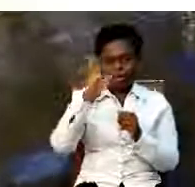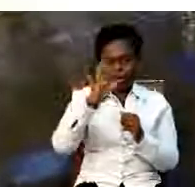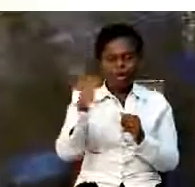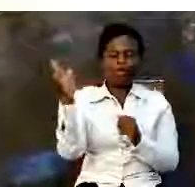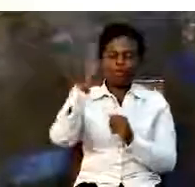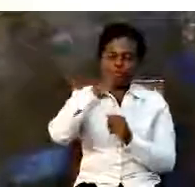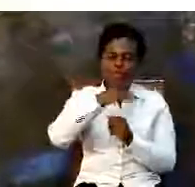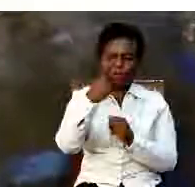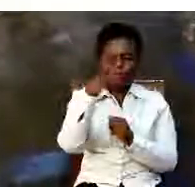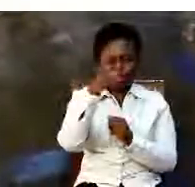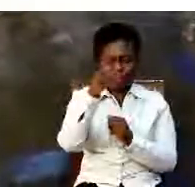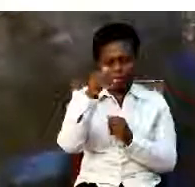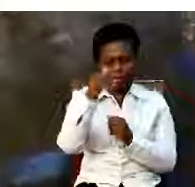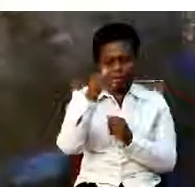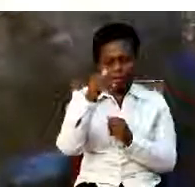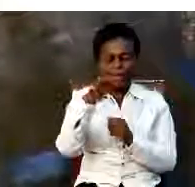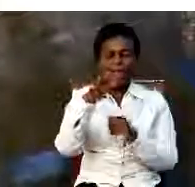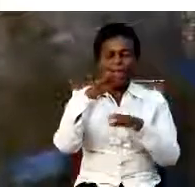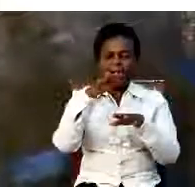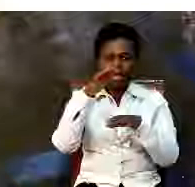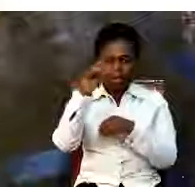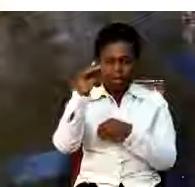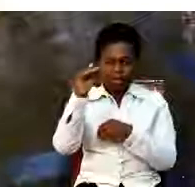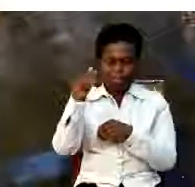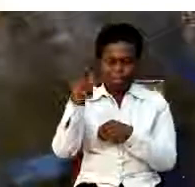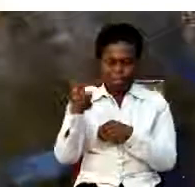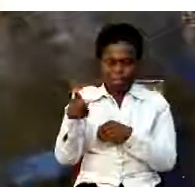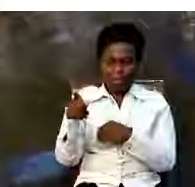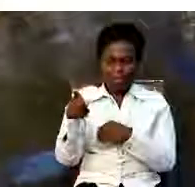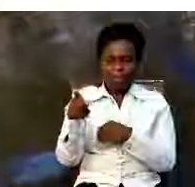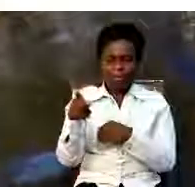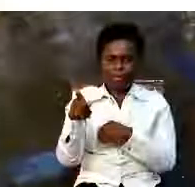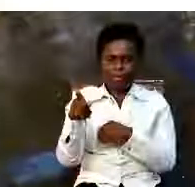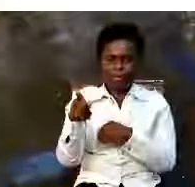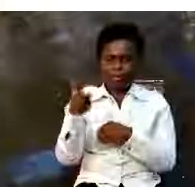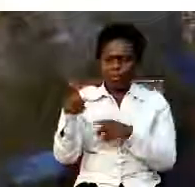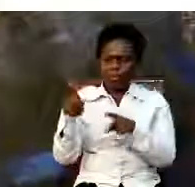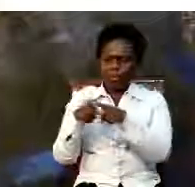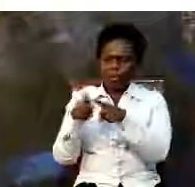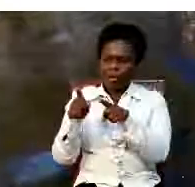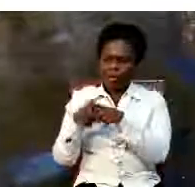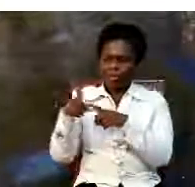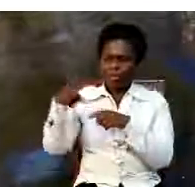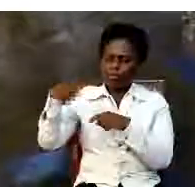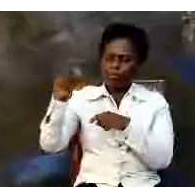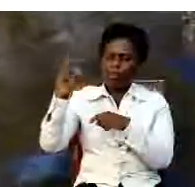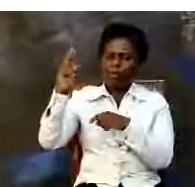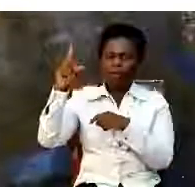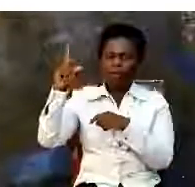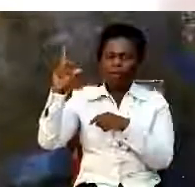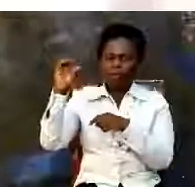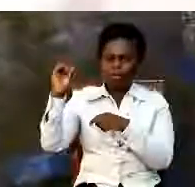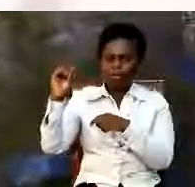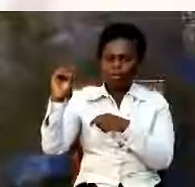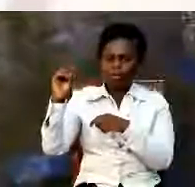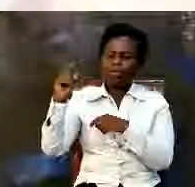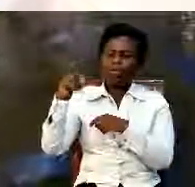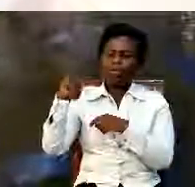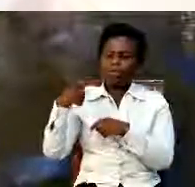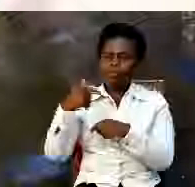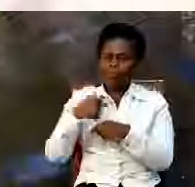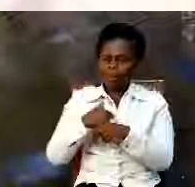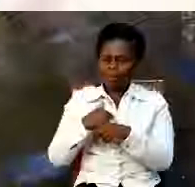anakuita. Anakwambia, ndugu Godwin, ndugu Paulo, ndugu Migombo,